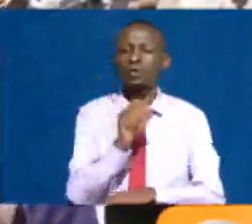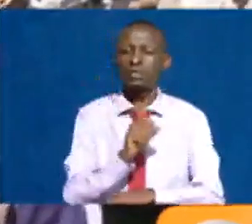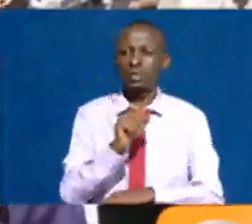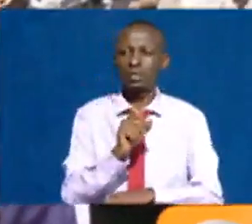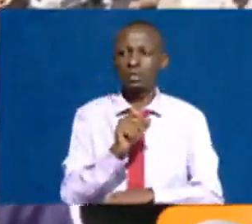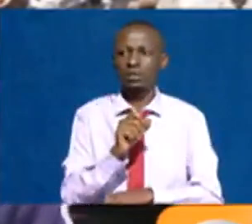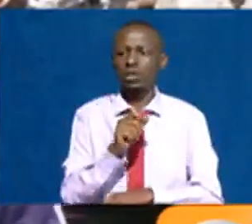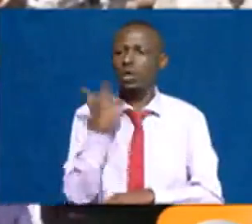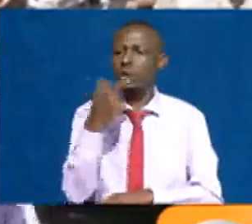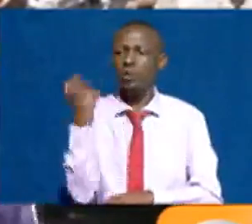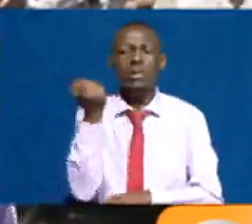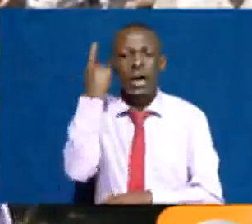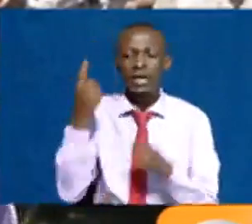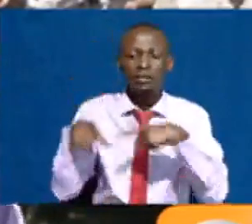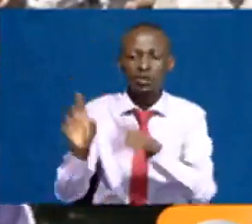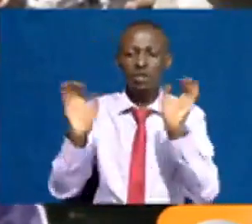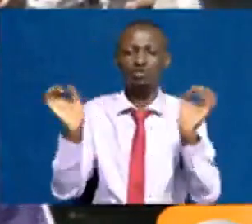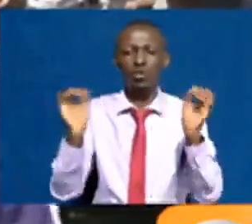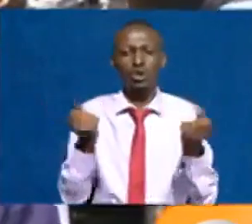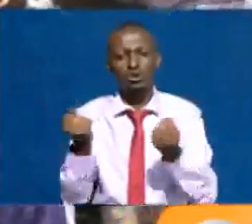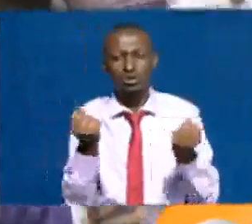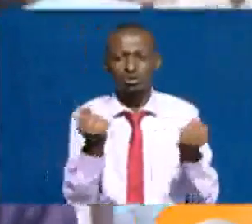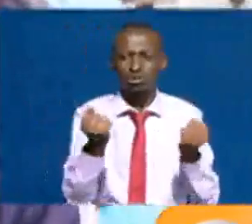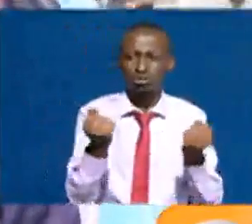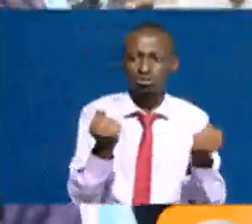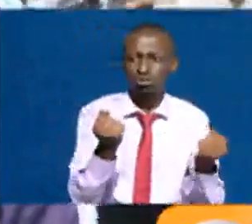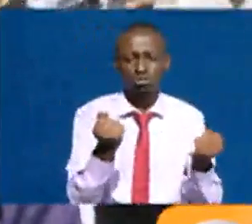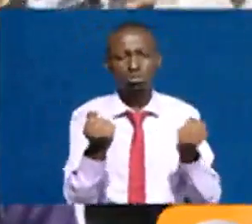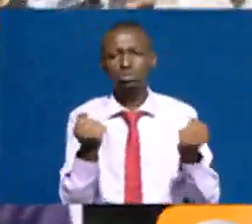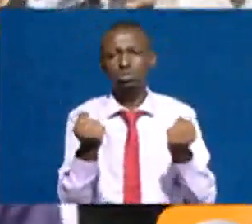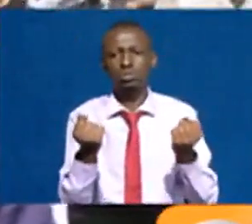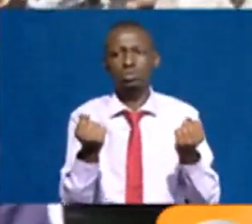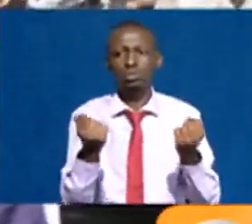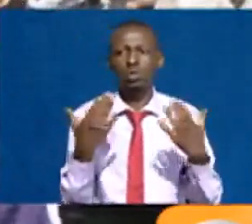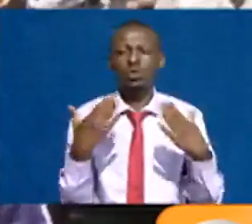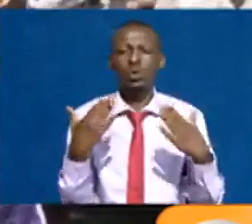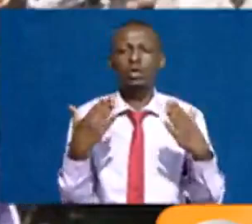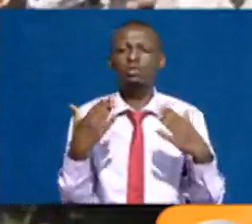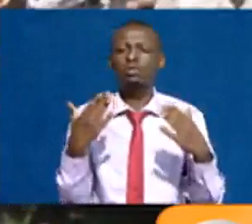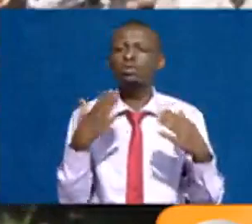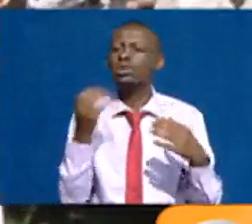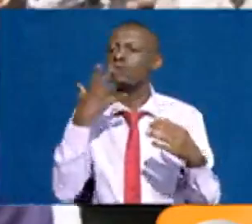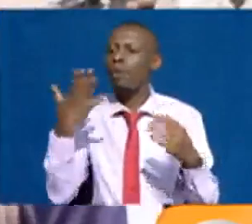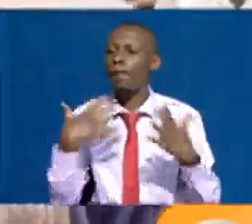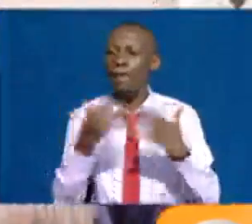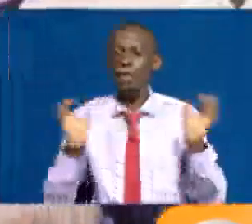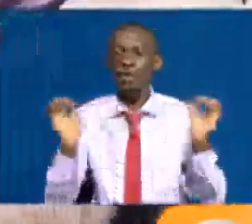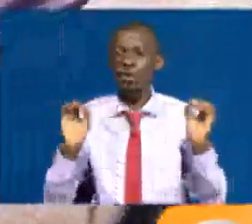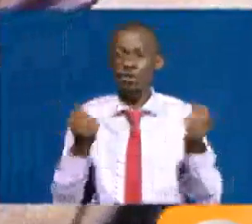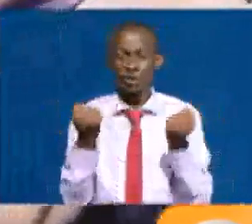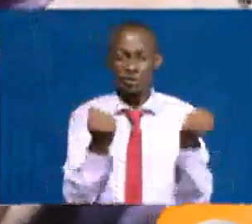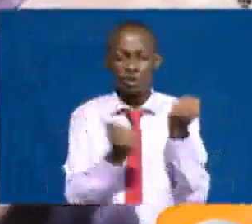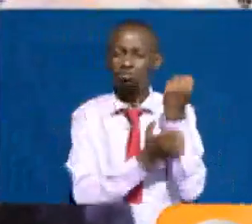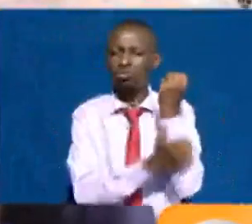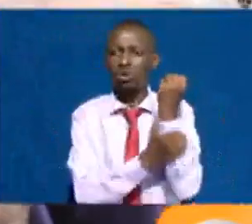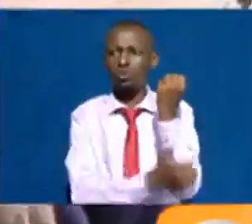mwingine hajielewi. Tukakuja na yeye akiendesha gari, hata hataki kuogereshwa, hataki kuambia kishoshote. Gari ni anilodi wadhe mkiangali